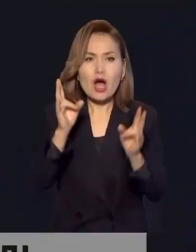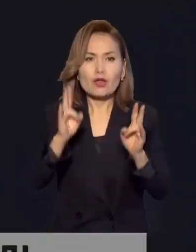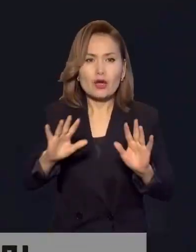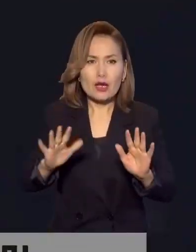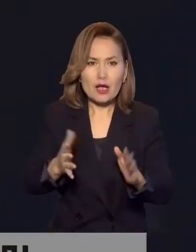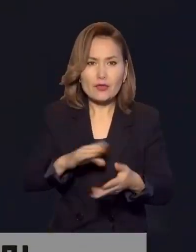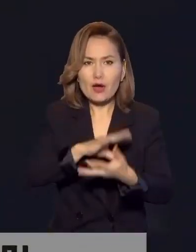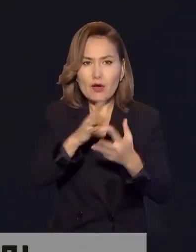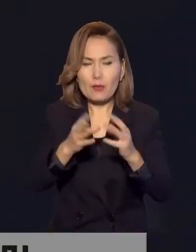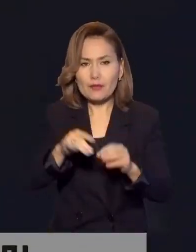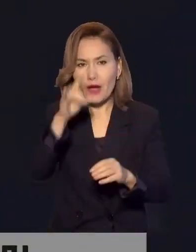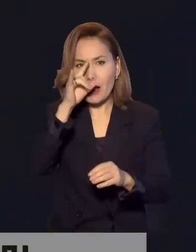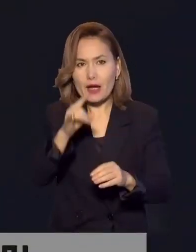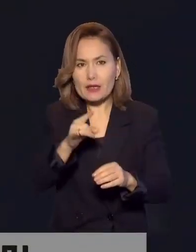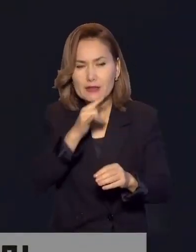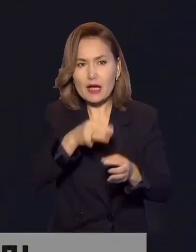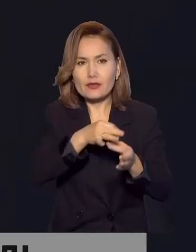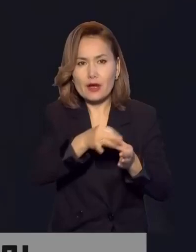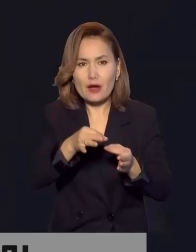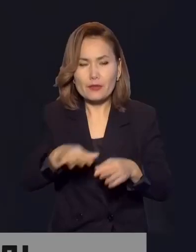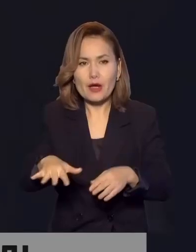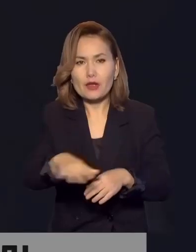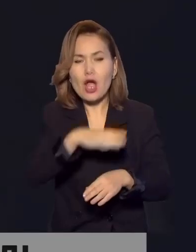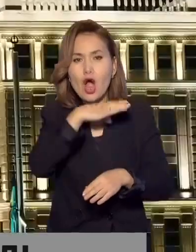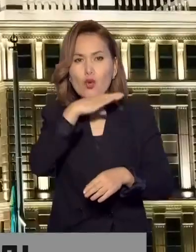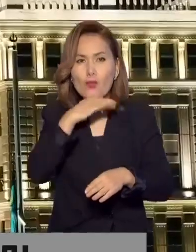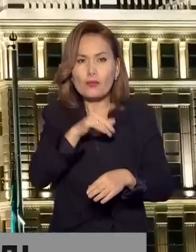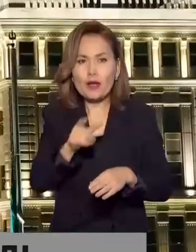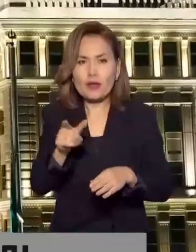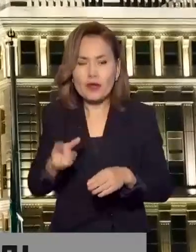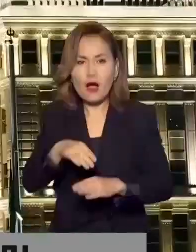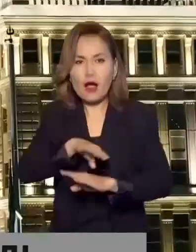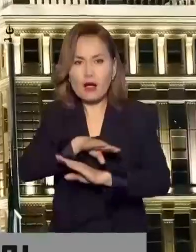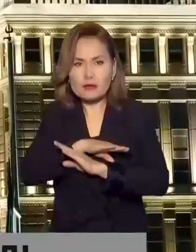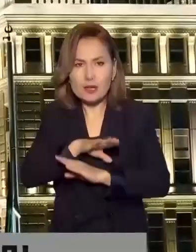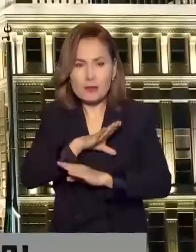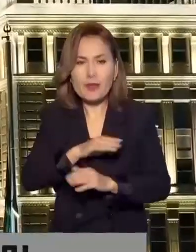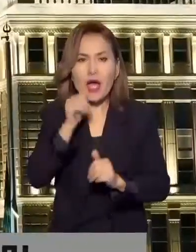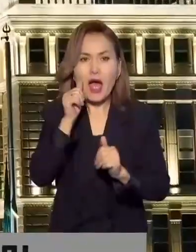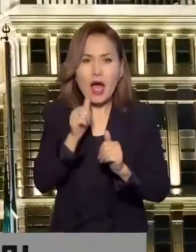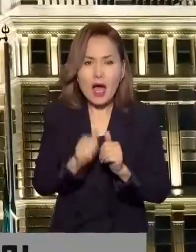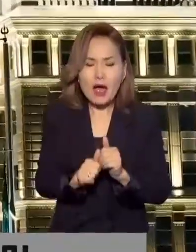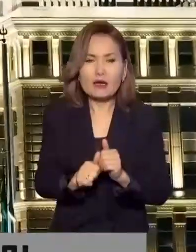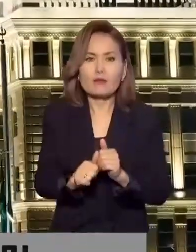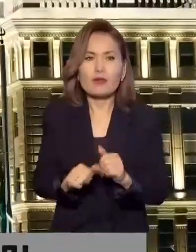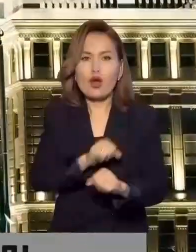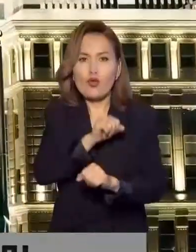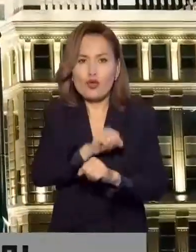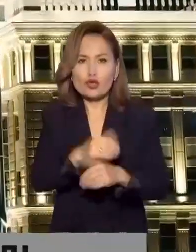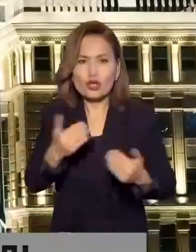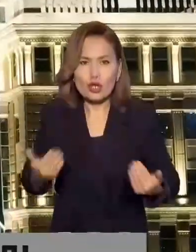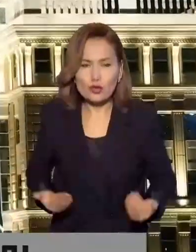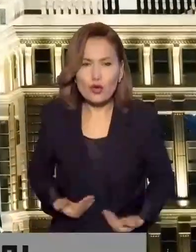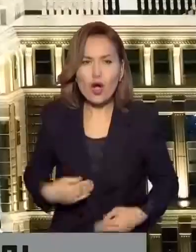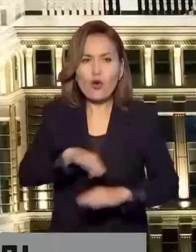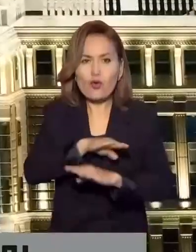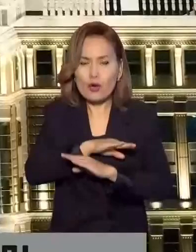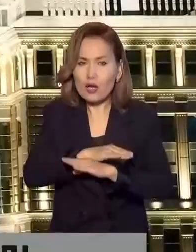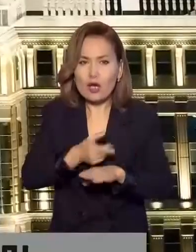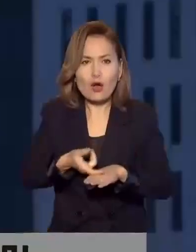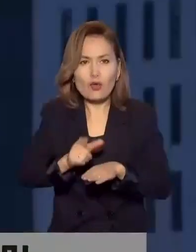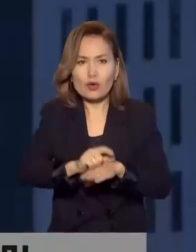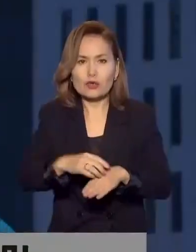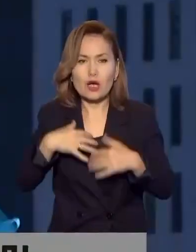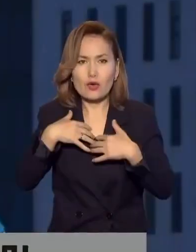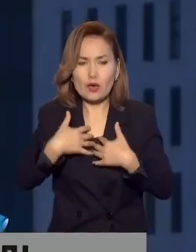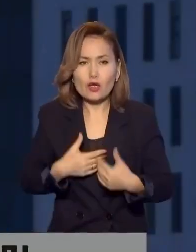оқиғалар салдарынан еліміздің бірнеше аумағында көптеген адам қаза тапты. Әрбір өшкен өмір бұл орны толмас қайғы. Өз